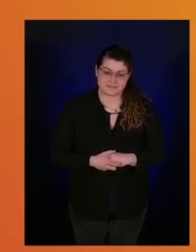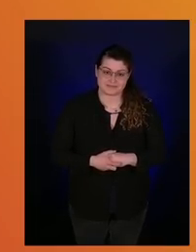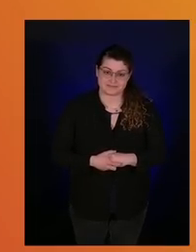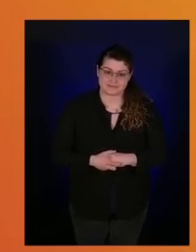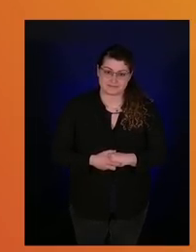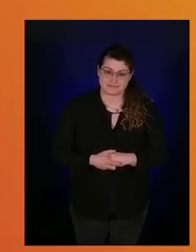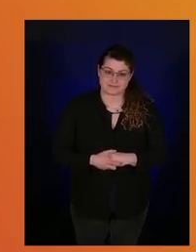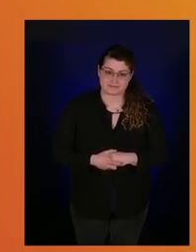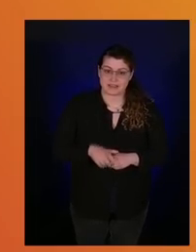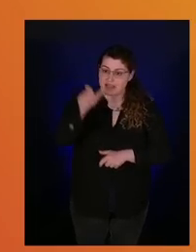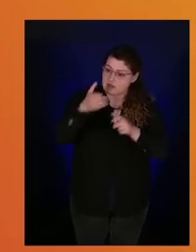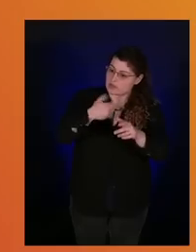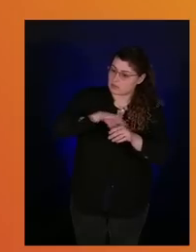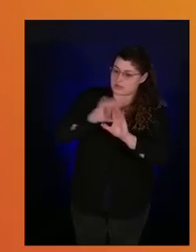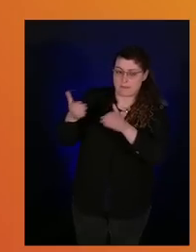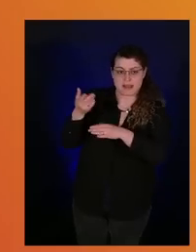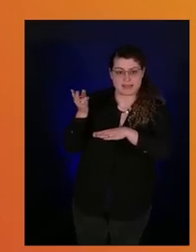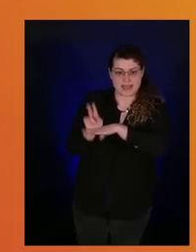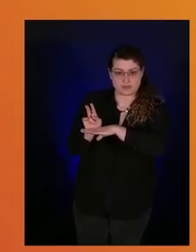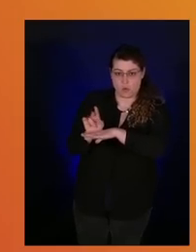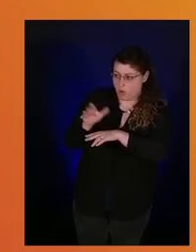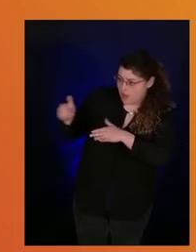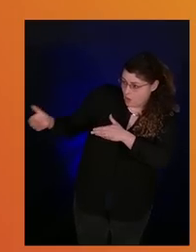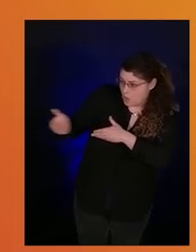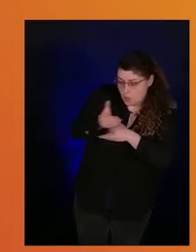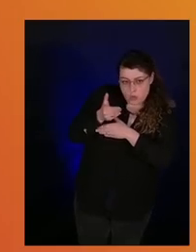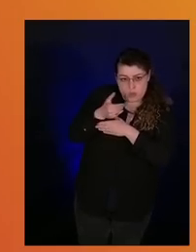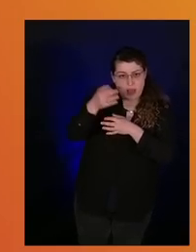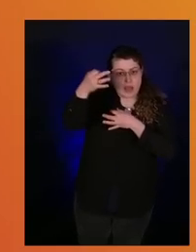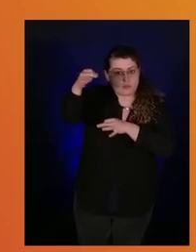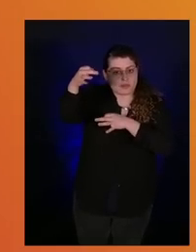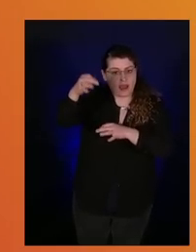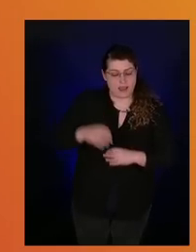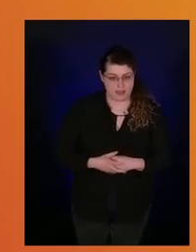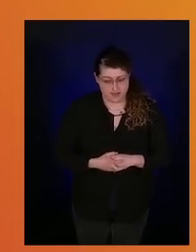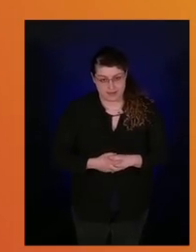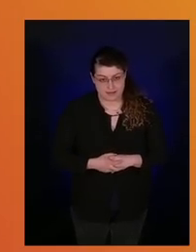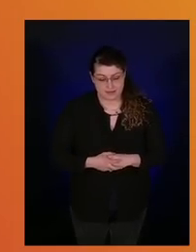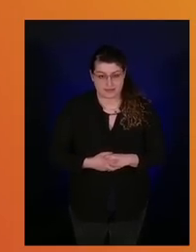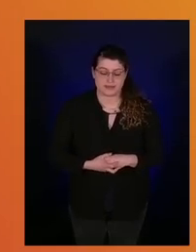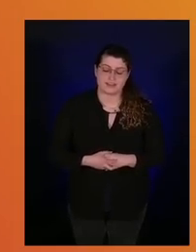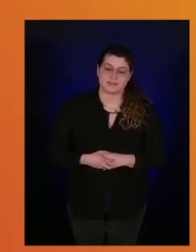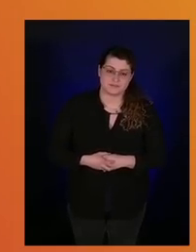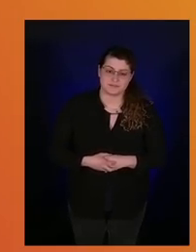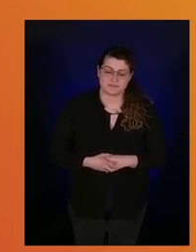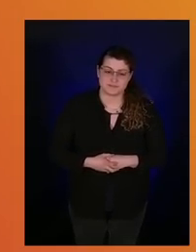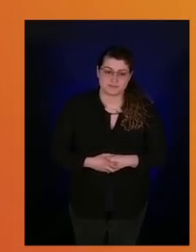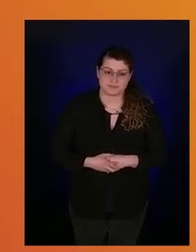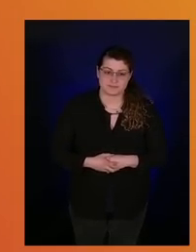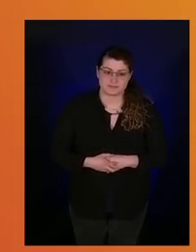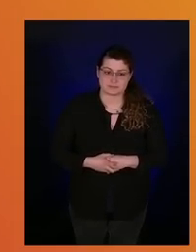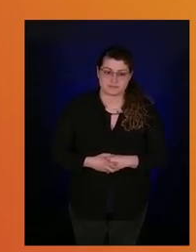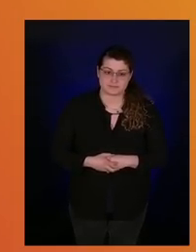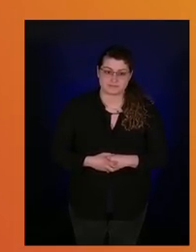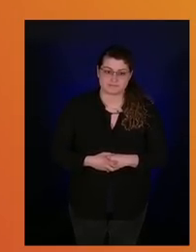On charge les responsables de délégation de récupérer naturellement le bulletin. La moitié de la salle qui est vide. Oh, bon